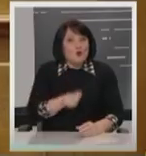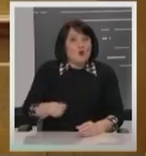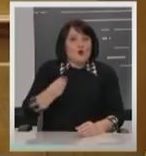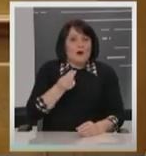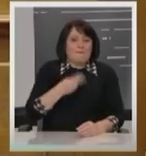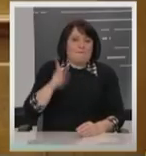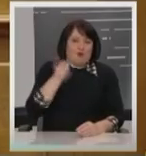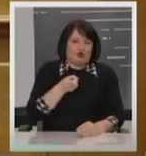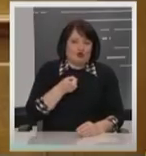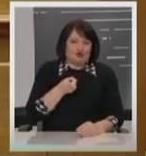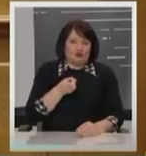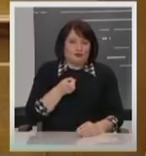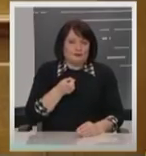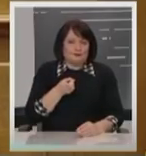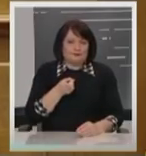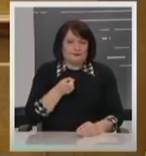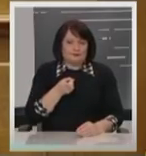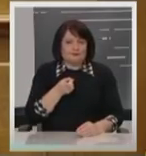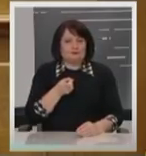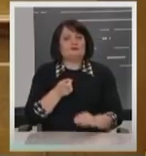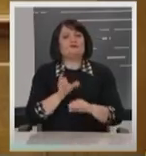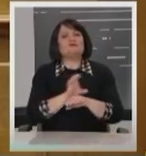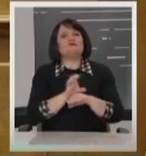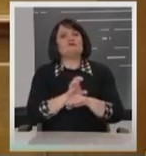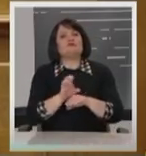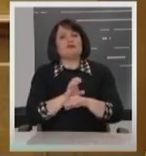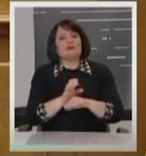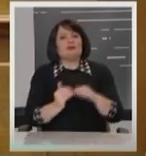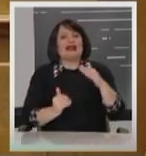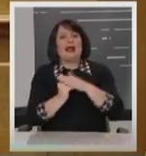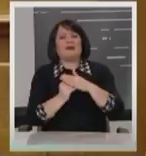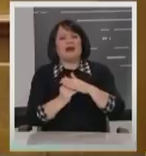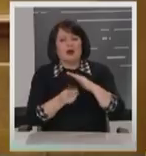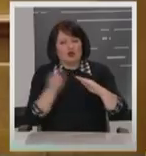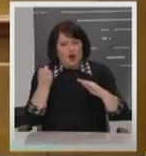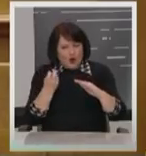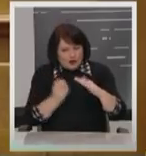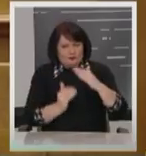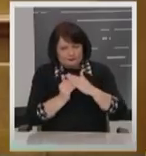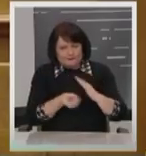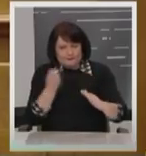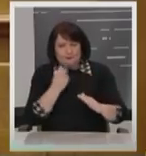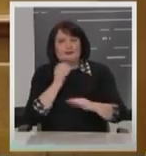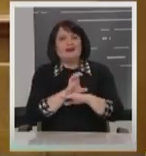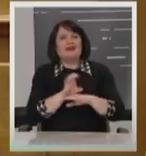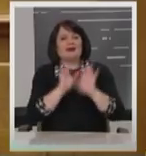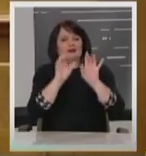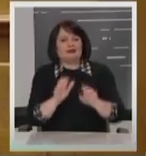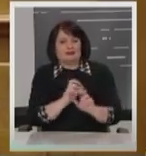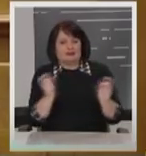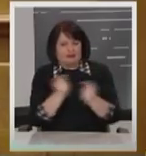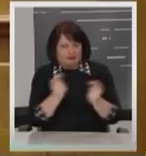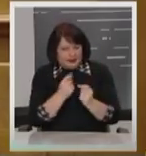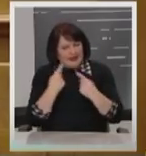παρά την χρήση ηλεκτρονικών συναλλαγών λόγω capital controls. Άρα με τις πολιτικές σας όχι μόνο δεν είχαμε μείωση